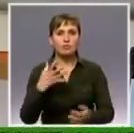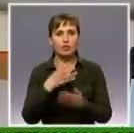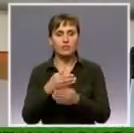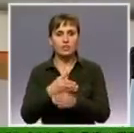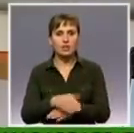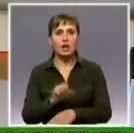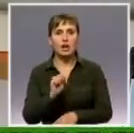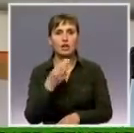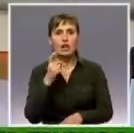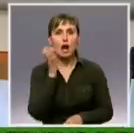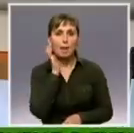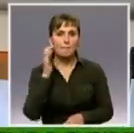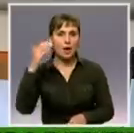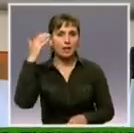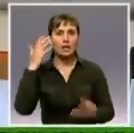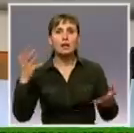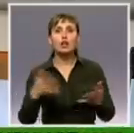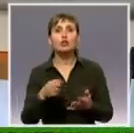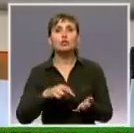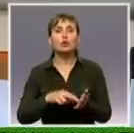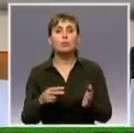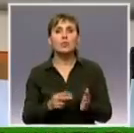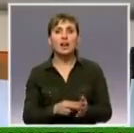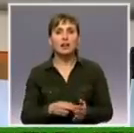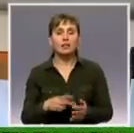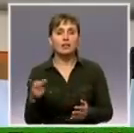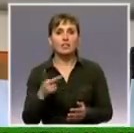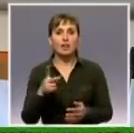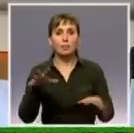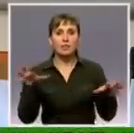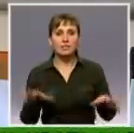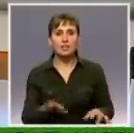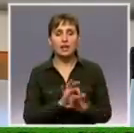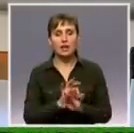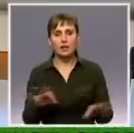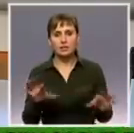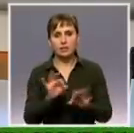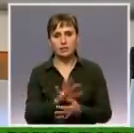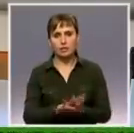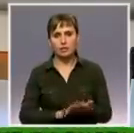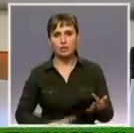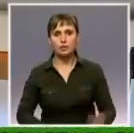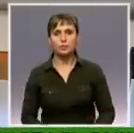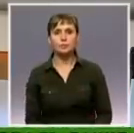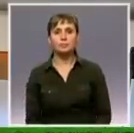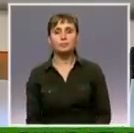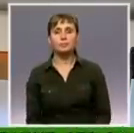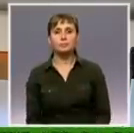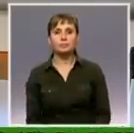своего визита в Ашхабад. Какие еще планы наметили главы двух государств, расскажет наш корреспондент.